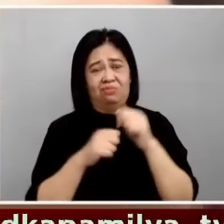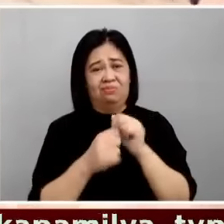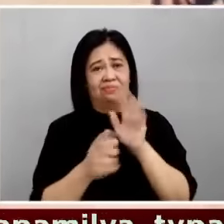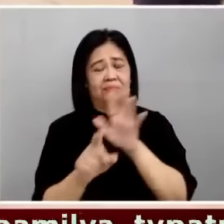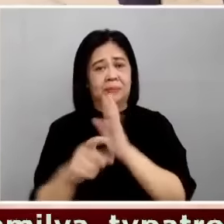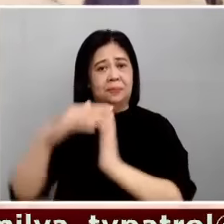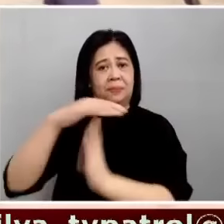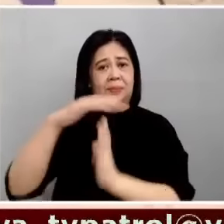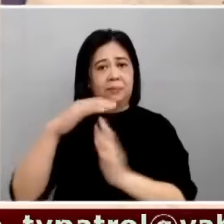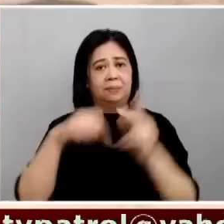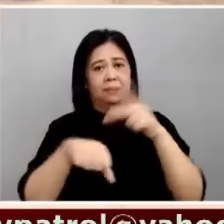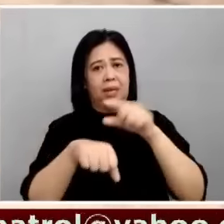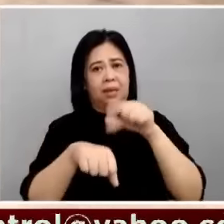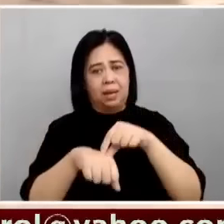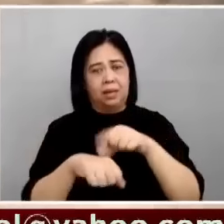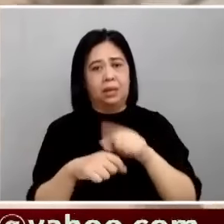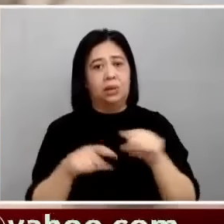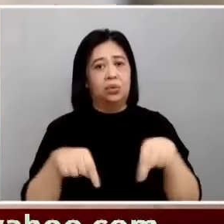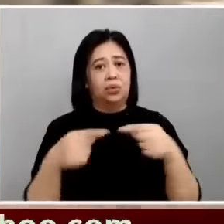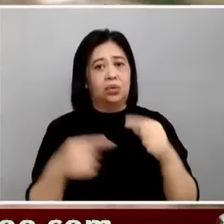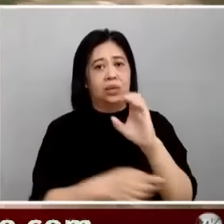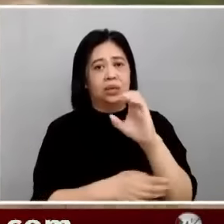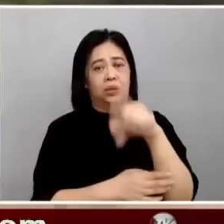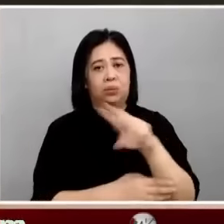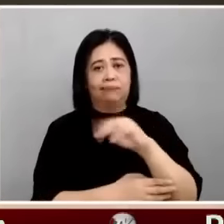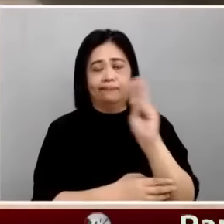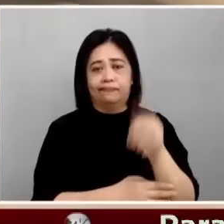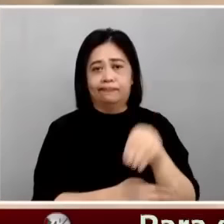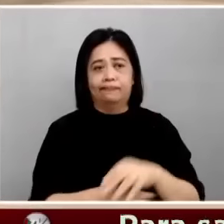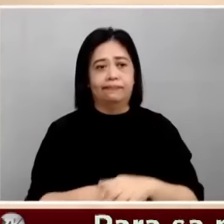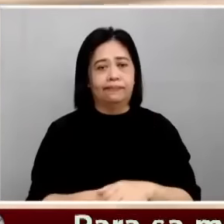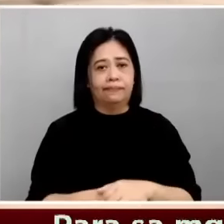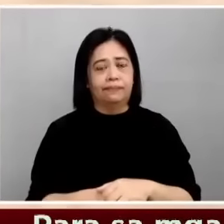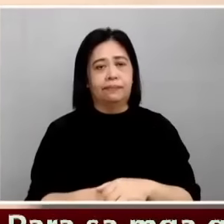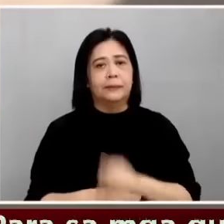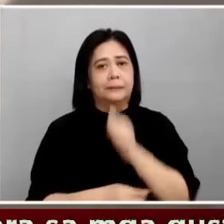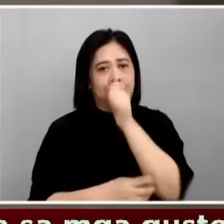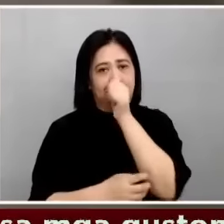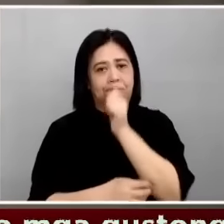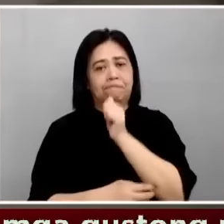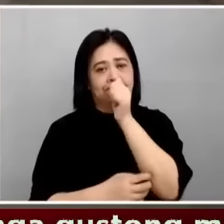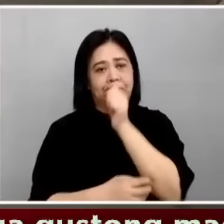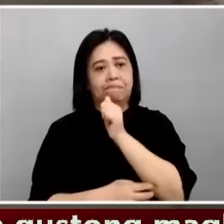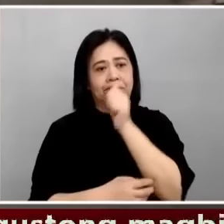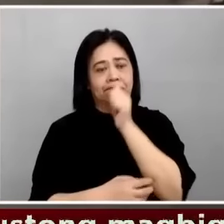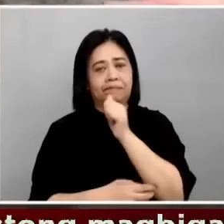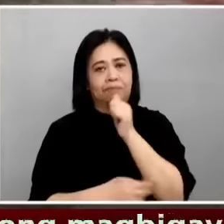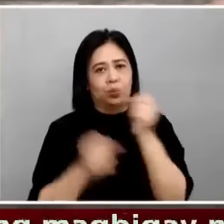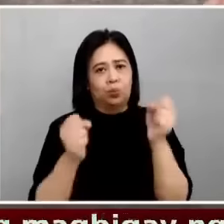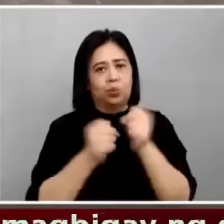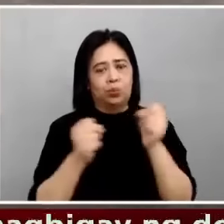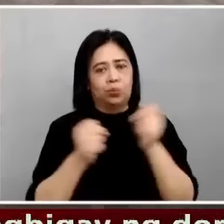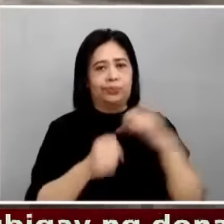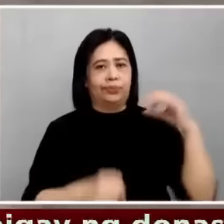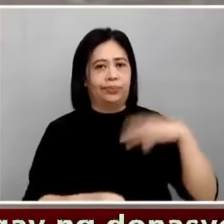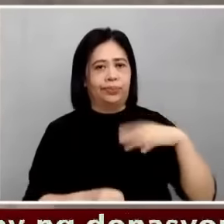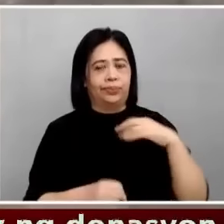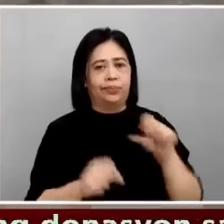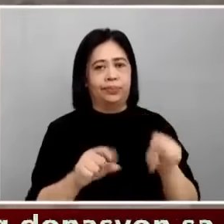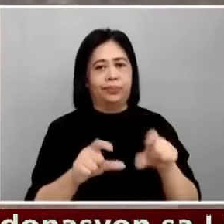Paranaque. Habang nasa ECQ ang Metro Manila, pagtatsagaan muna ni Gina ang maliit na kikitain sa pagbenta